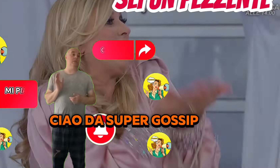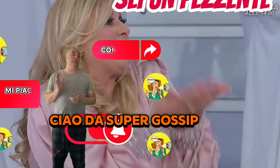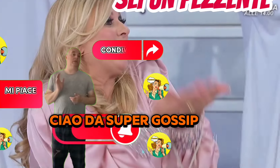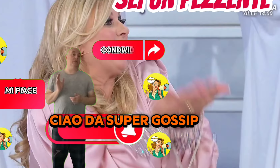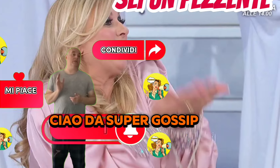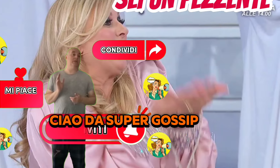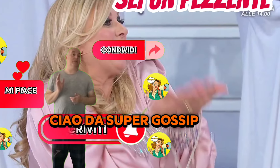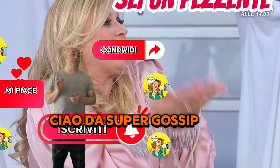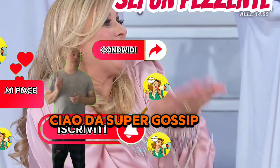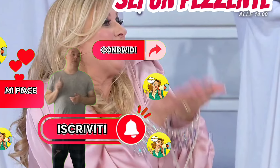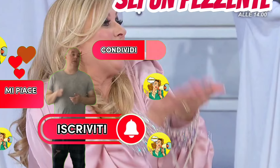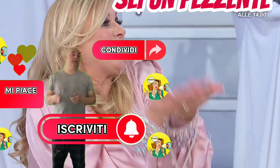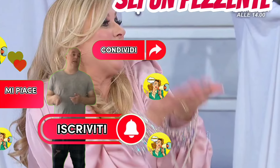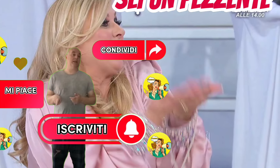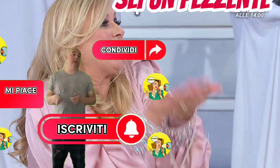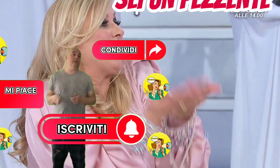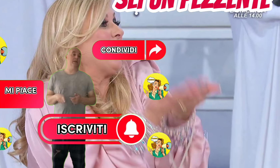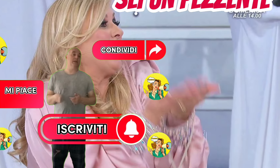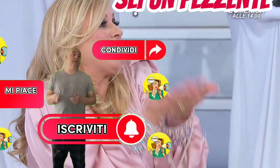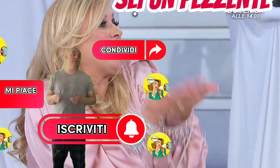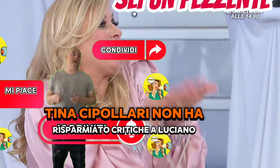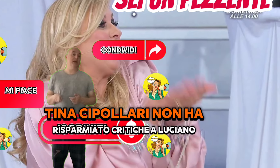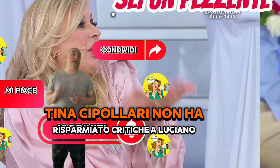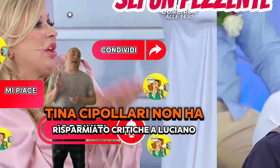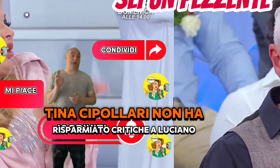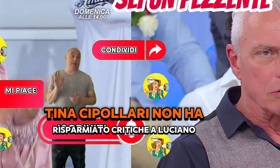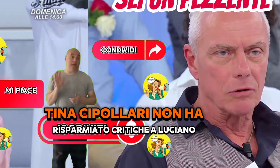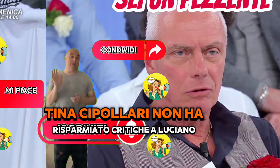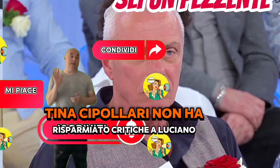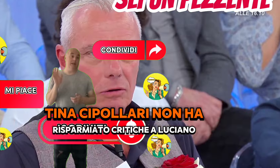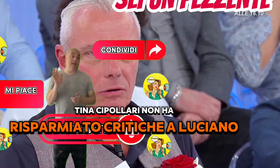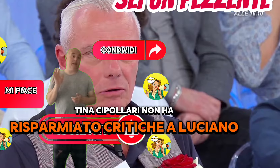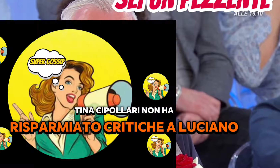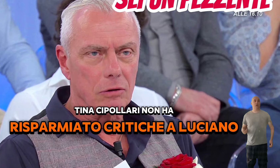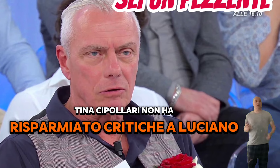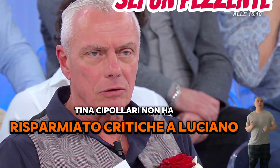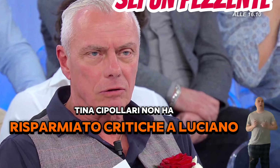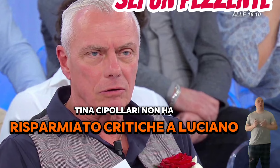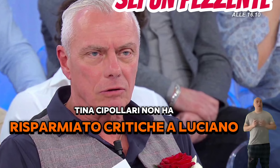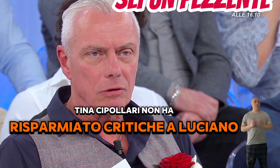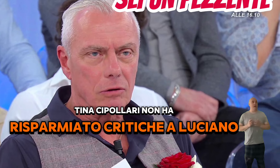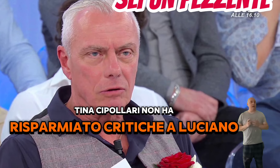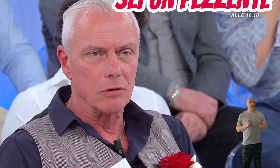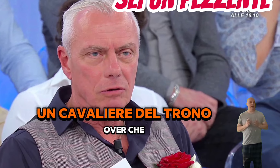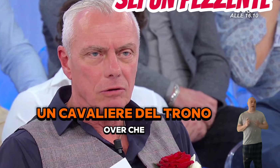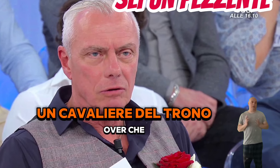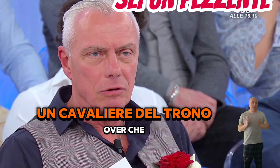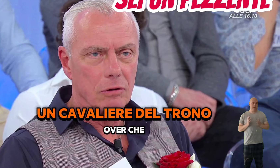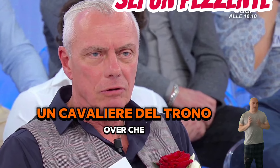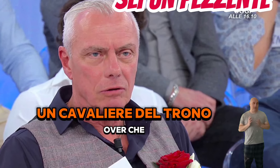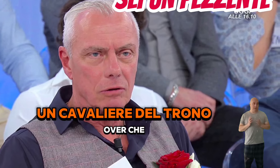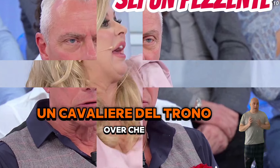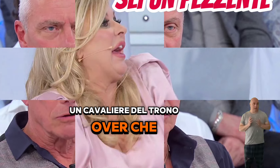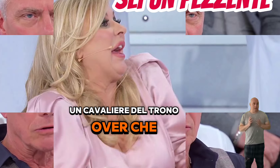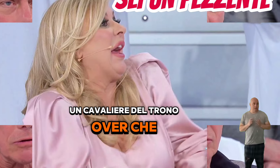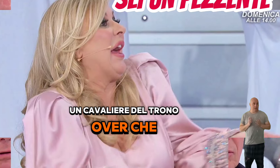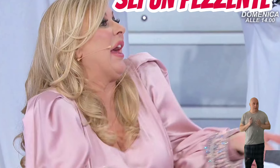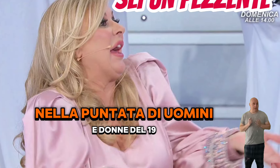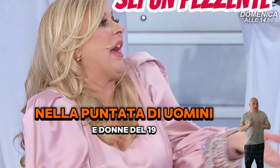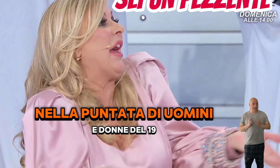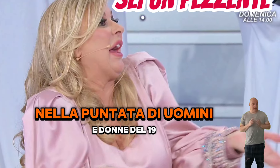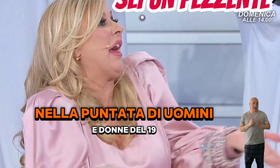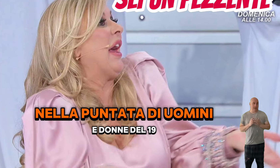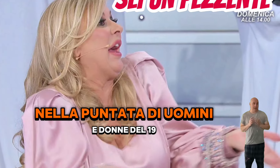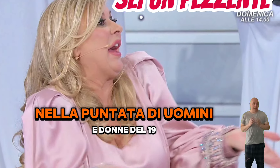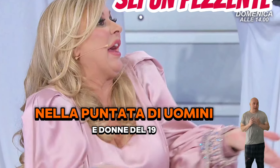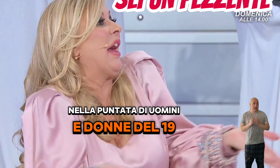Ciao da super gossip Tina Cipollari non ha risparmiato critiche a Luciano un cavaliere del trono over che